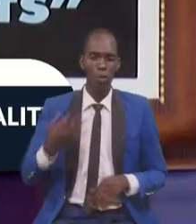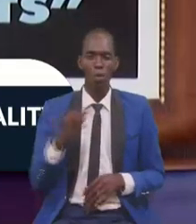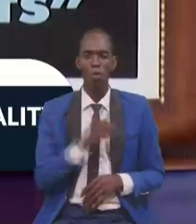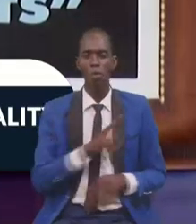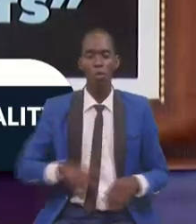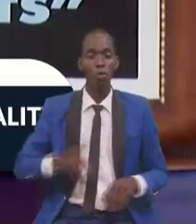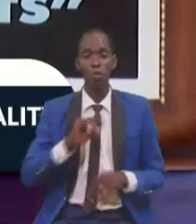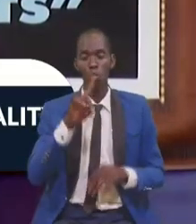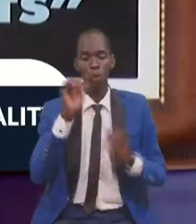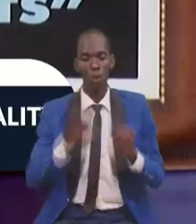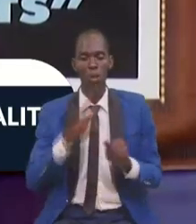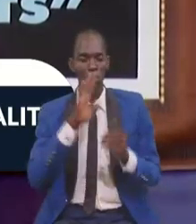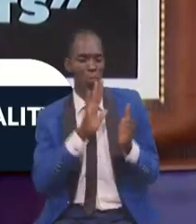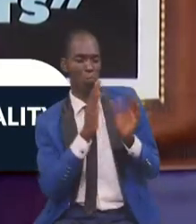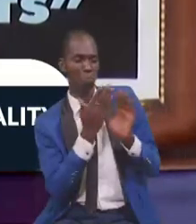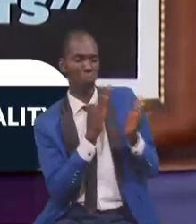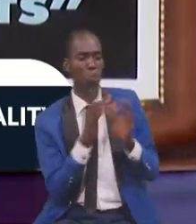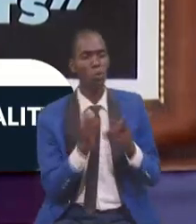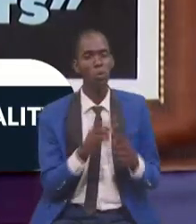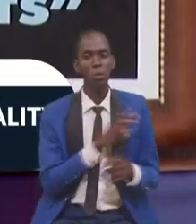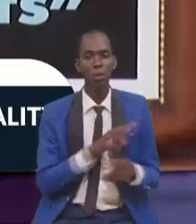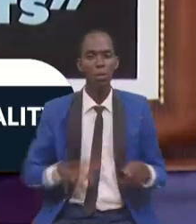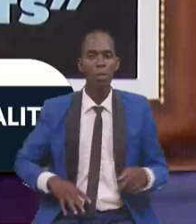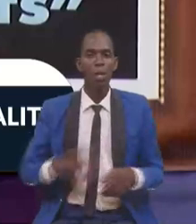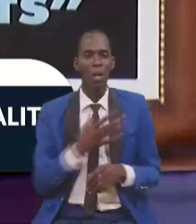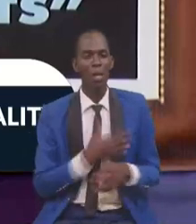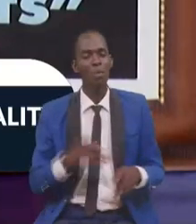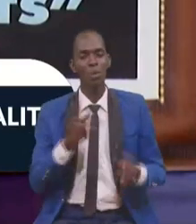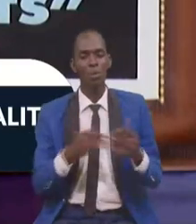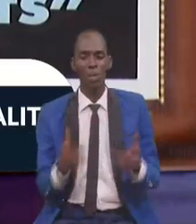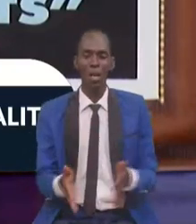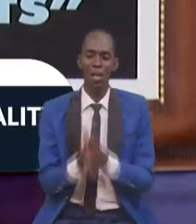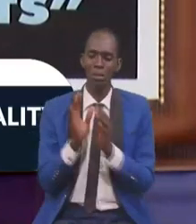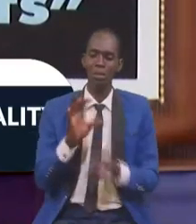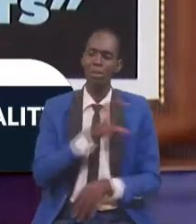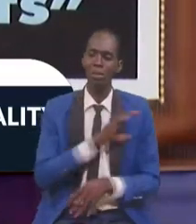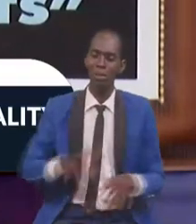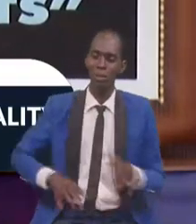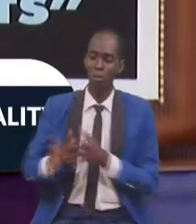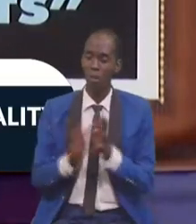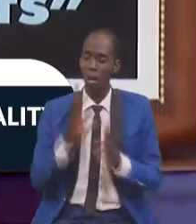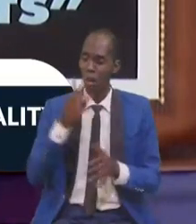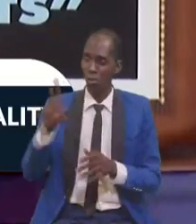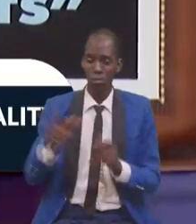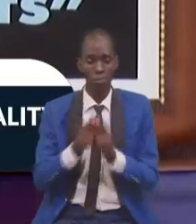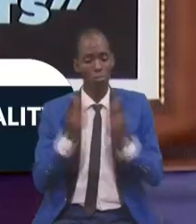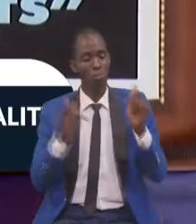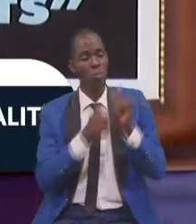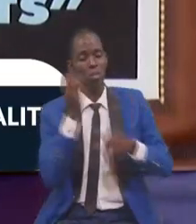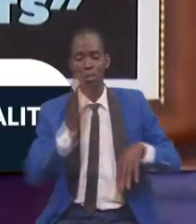personne à comparer à lui. Ces gens-là disent que es-tu plus grand que notre père